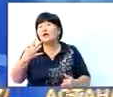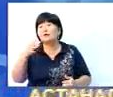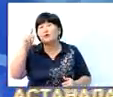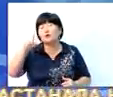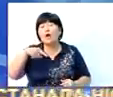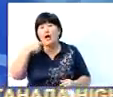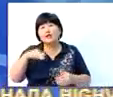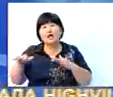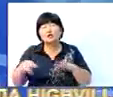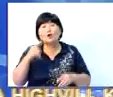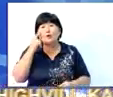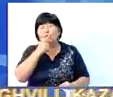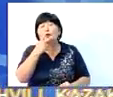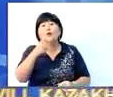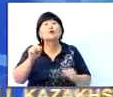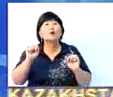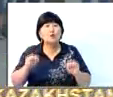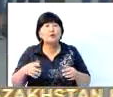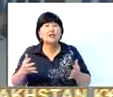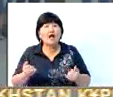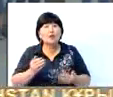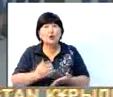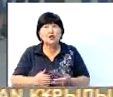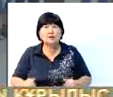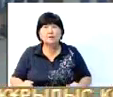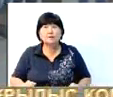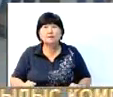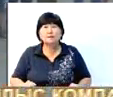оқушы айтулы шараны көзбен көруге мүмкіндік алып отыр.